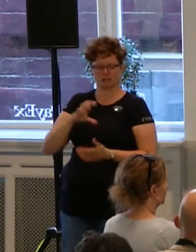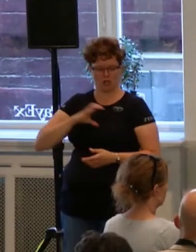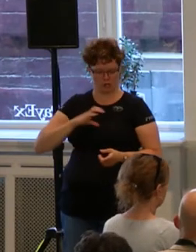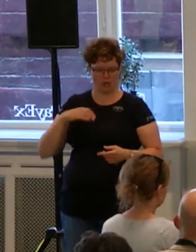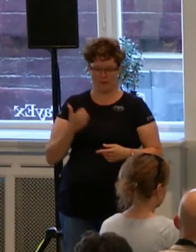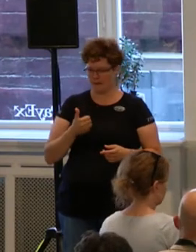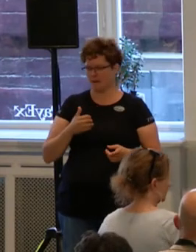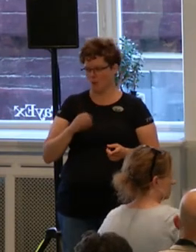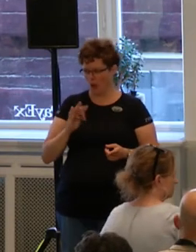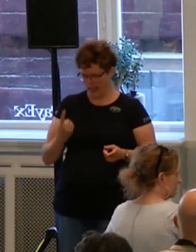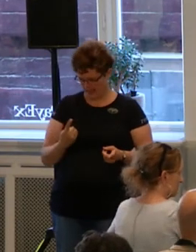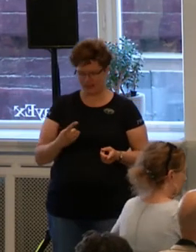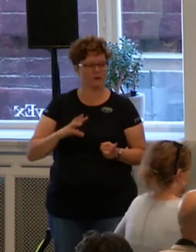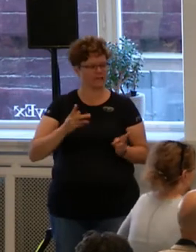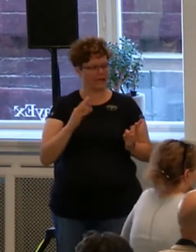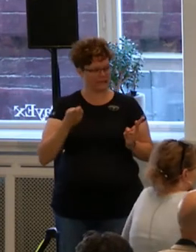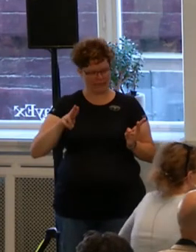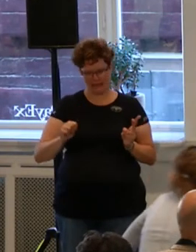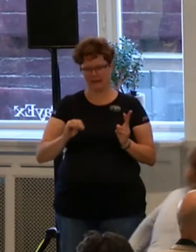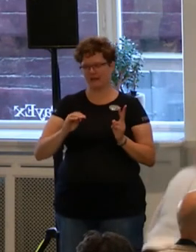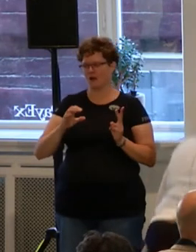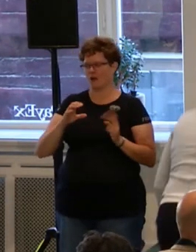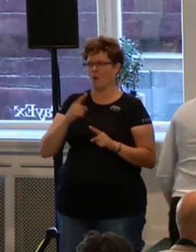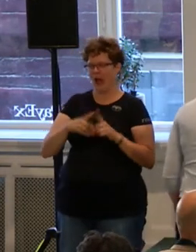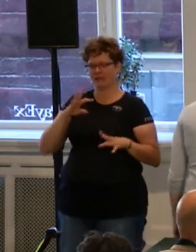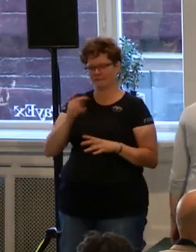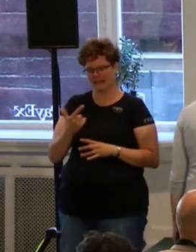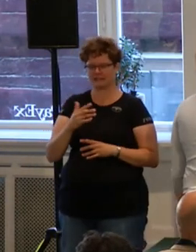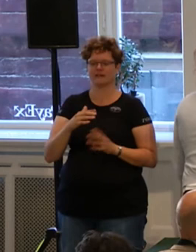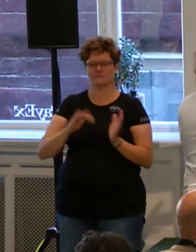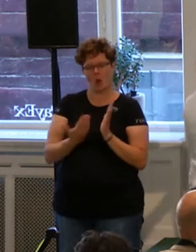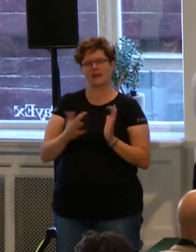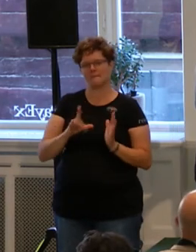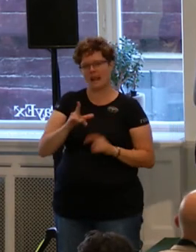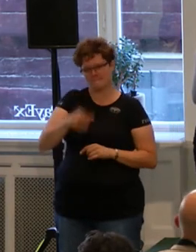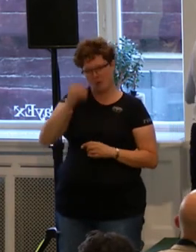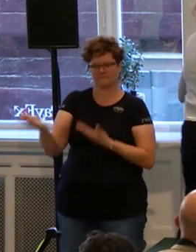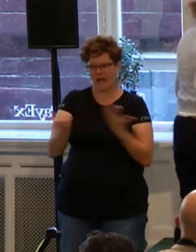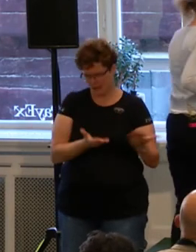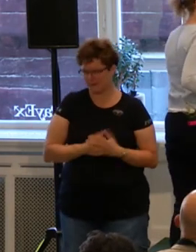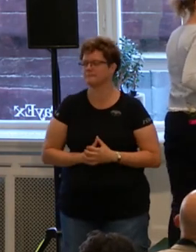Godner, och från Malmö, Katrin Stjernfeldt Jamme. Välkomna!